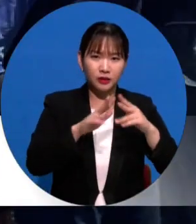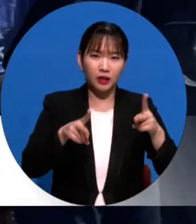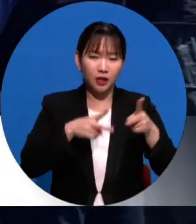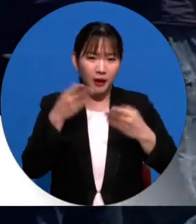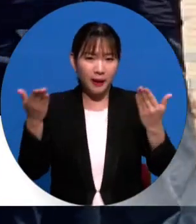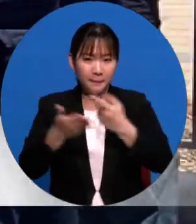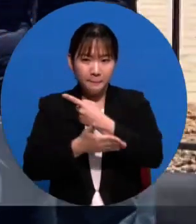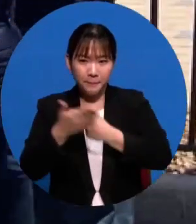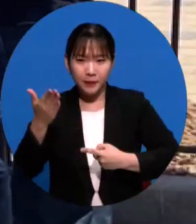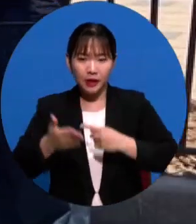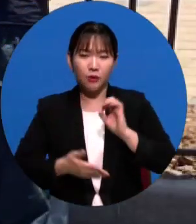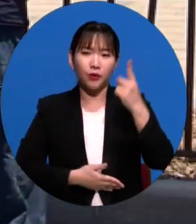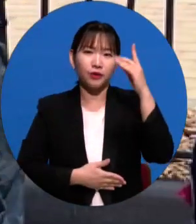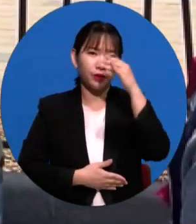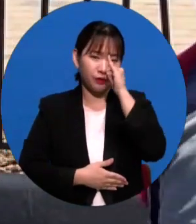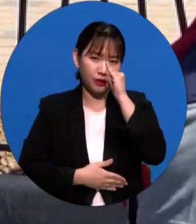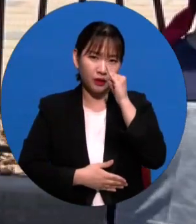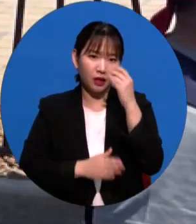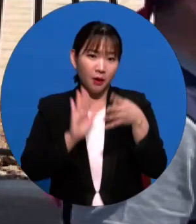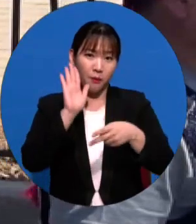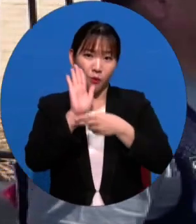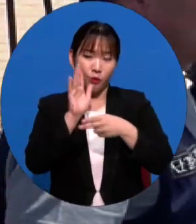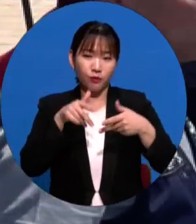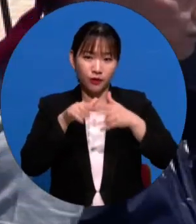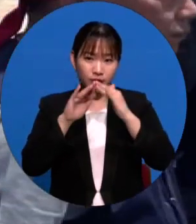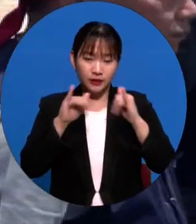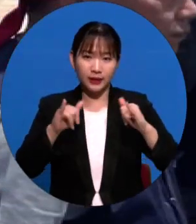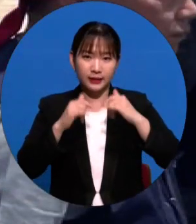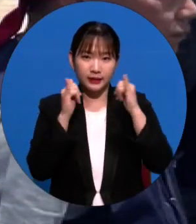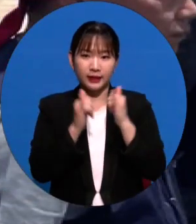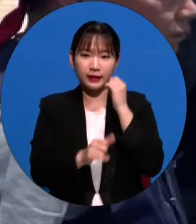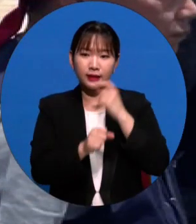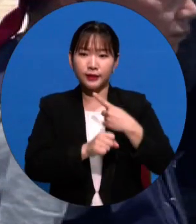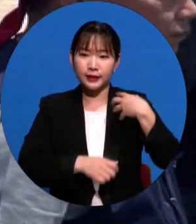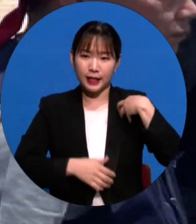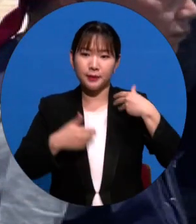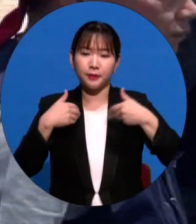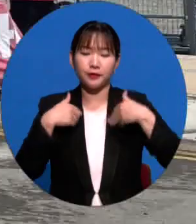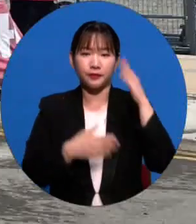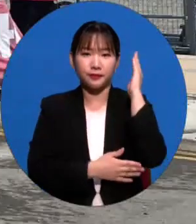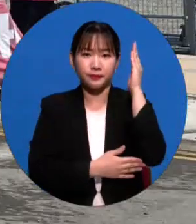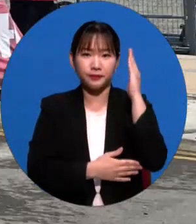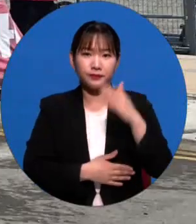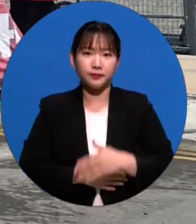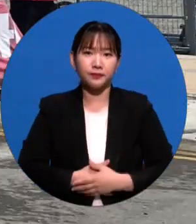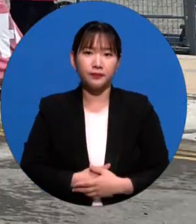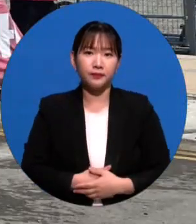산업재의 온상이 되고 있다며 원천 건설사의 사회적 책임이 필요하다고 주장했습니다